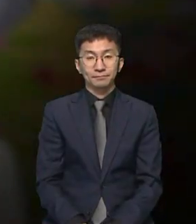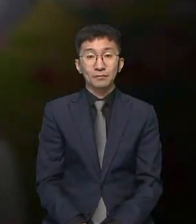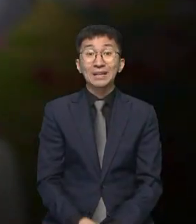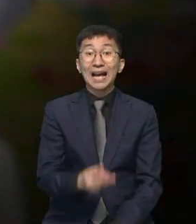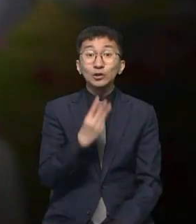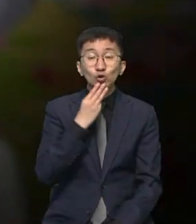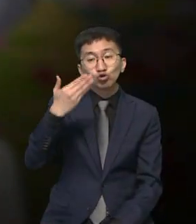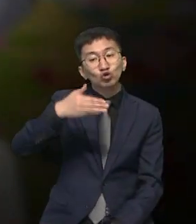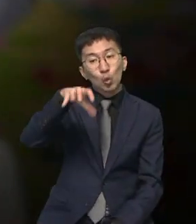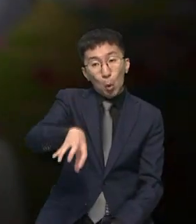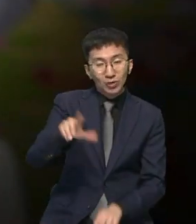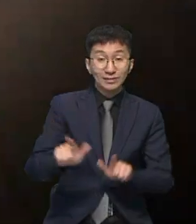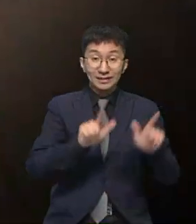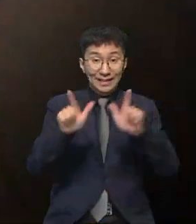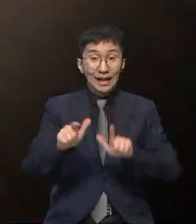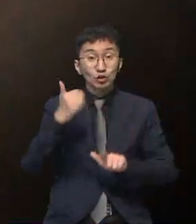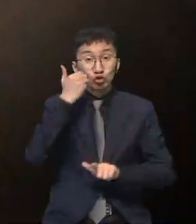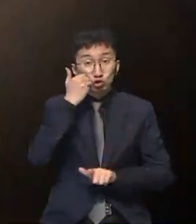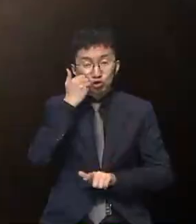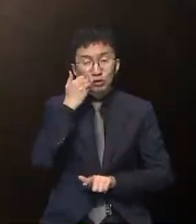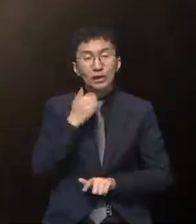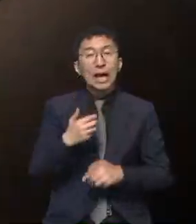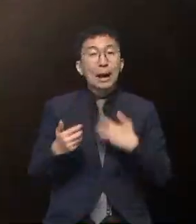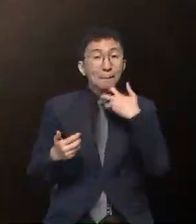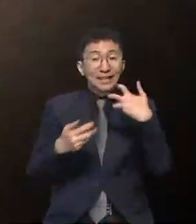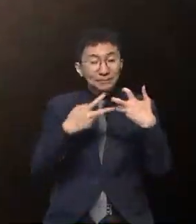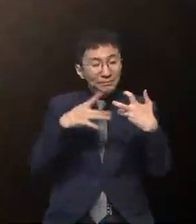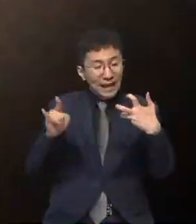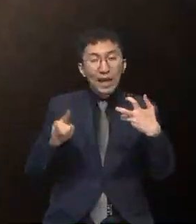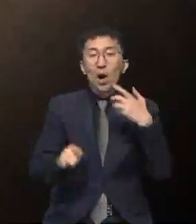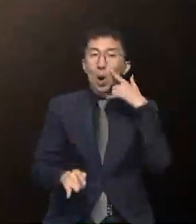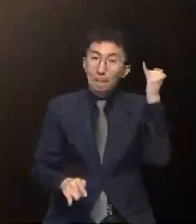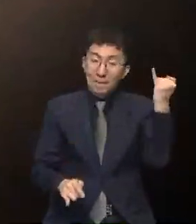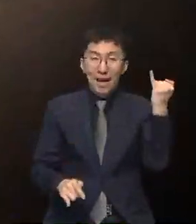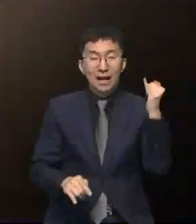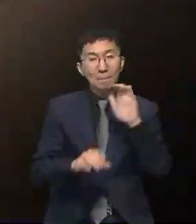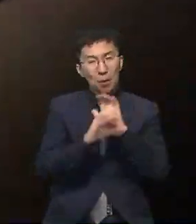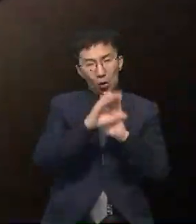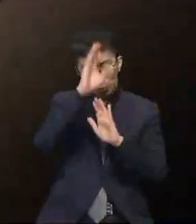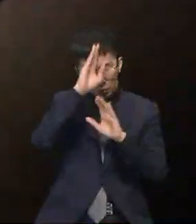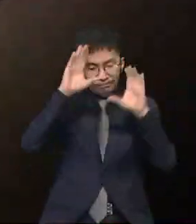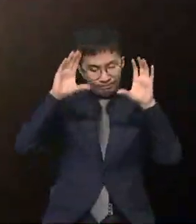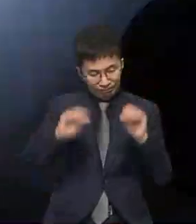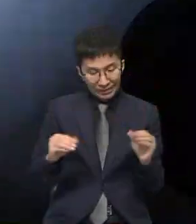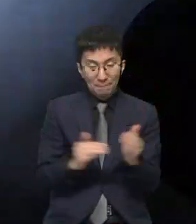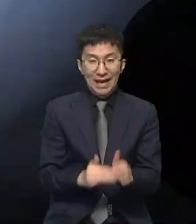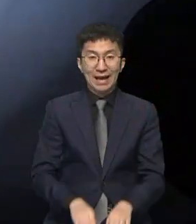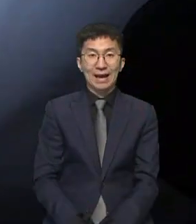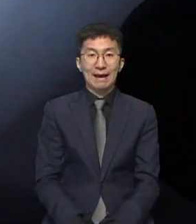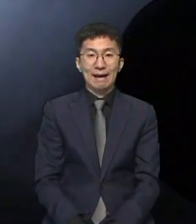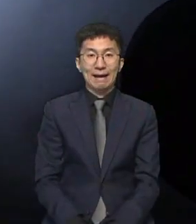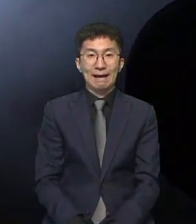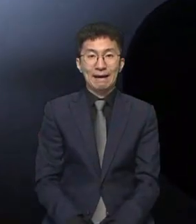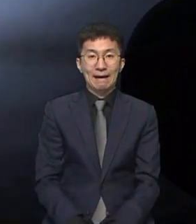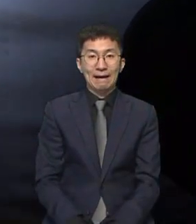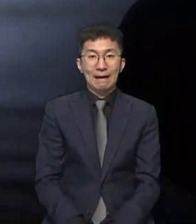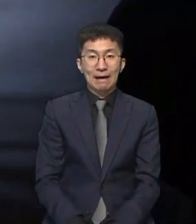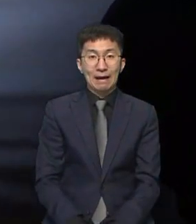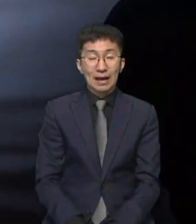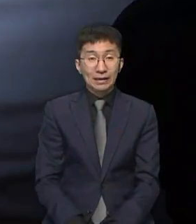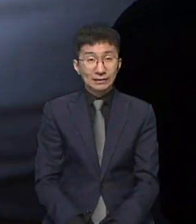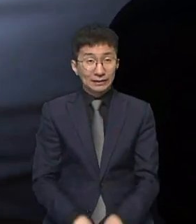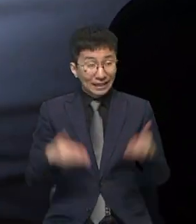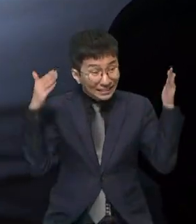서울 구로구에 사는 A씨의 80대 어머니는 최근 코로나에서 완치됐습니다. 집중관리군으로 분류돼 담당 의료진이